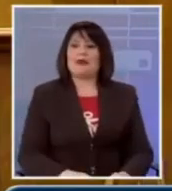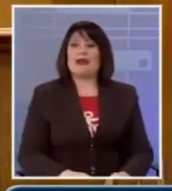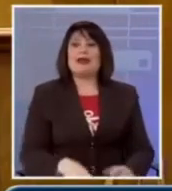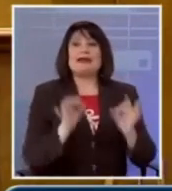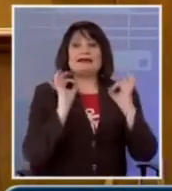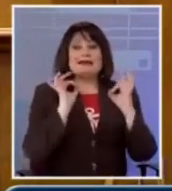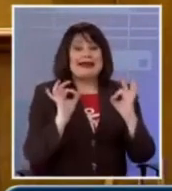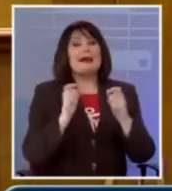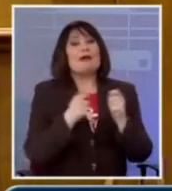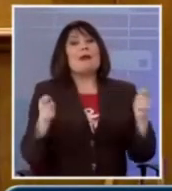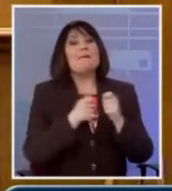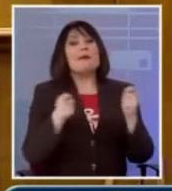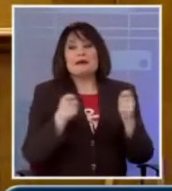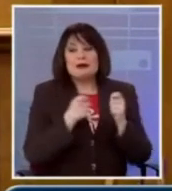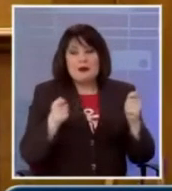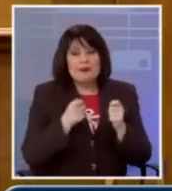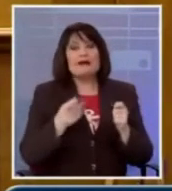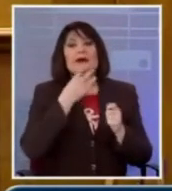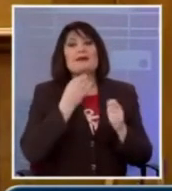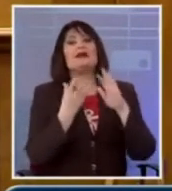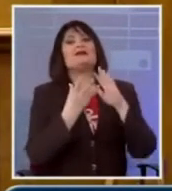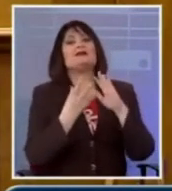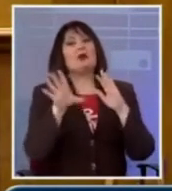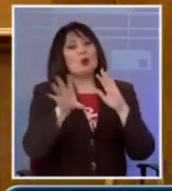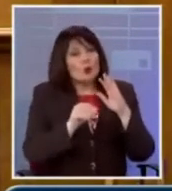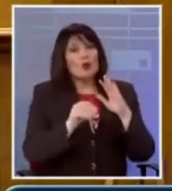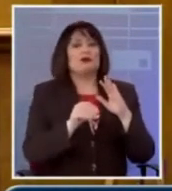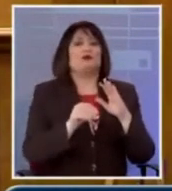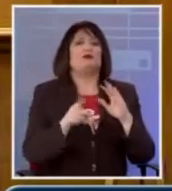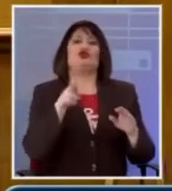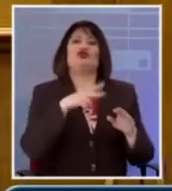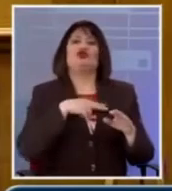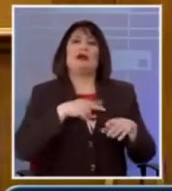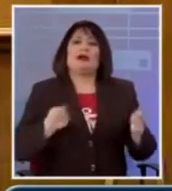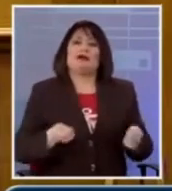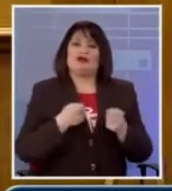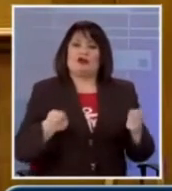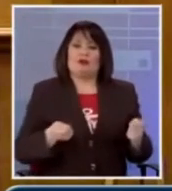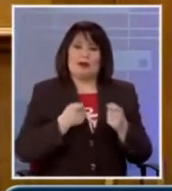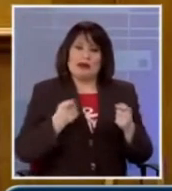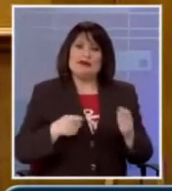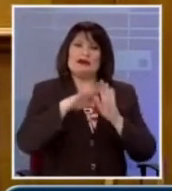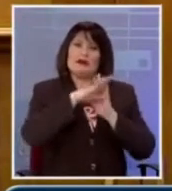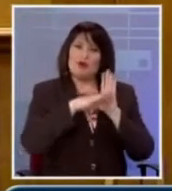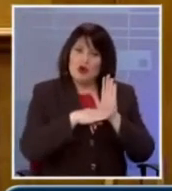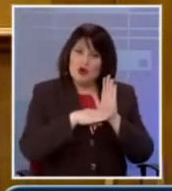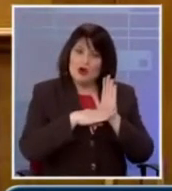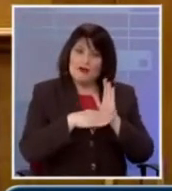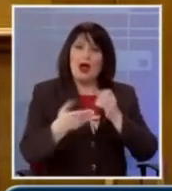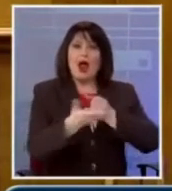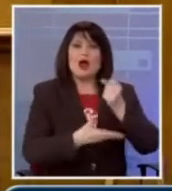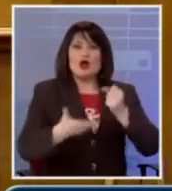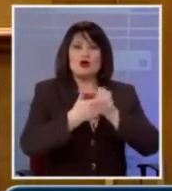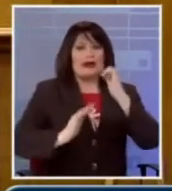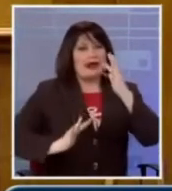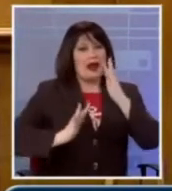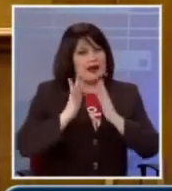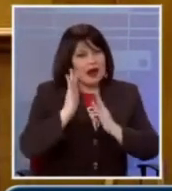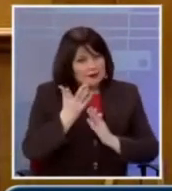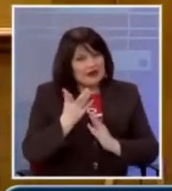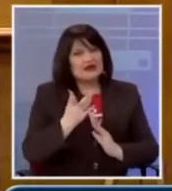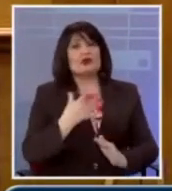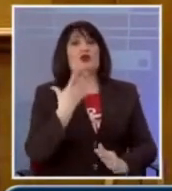θα υπάρξουν για την απορρόφηση και τη σωστή μάλιστα αξιοποίηση του προγράμματος αγροτικής ανάπτυξης,